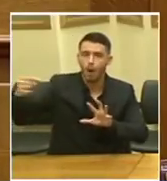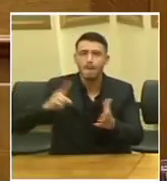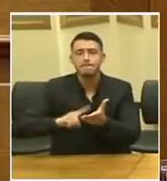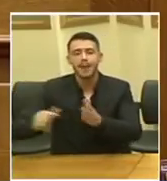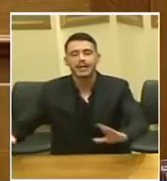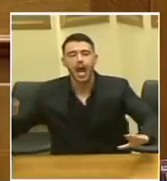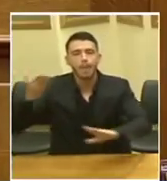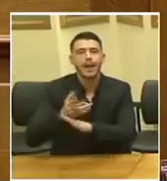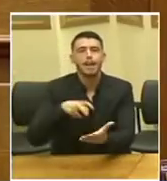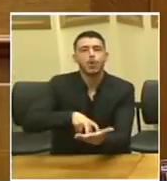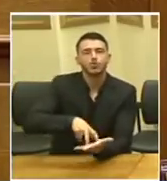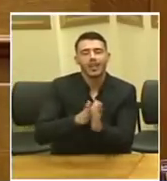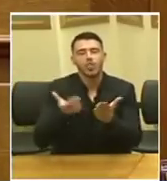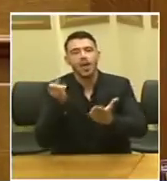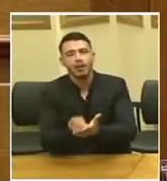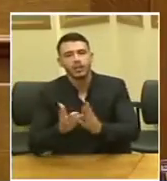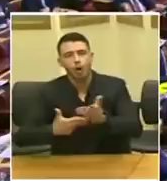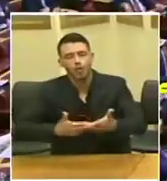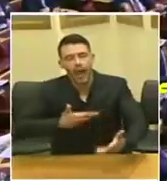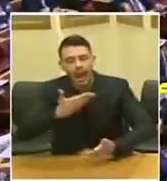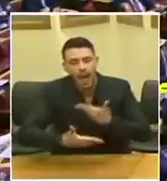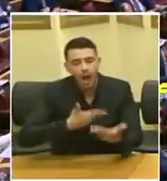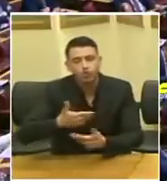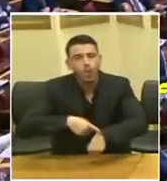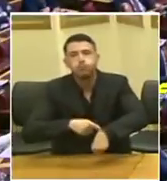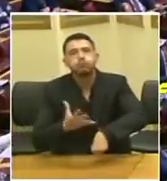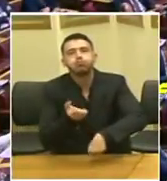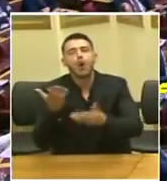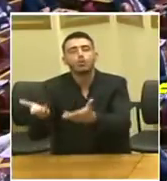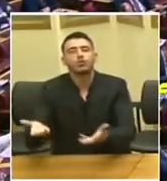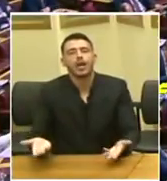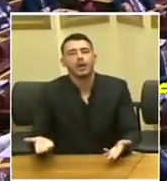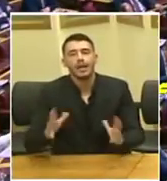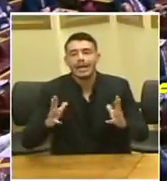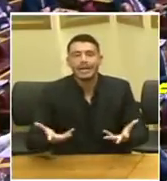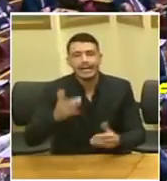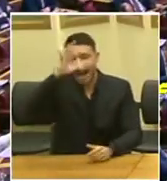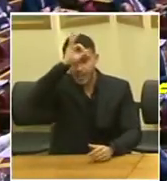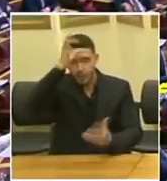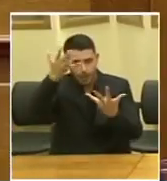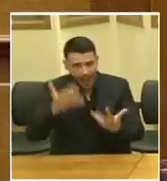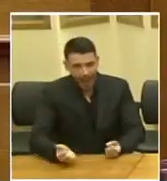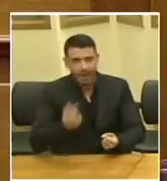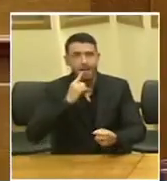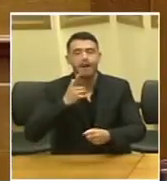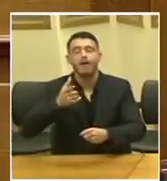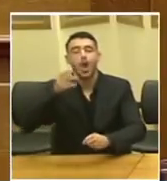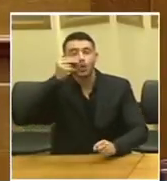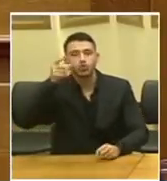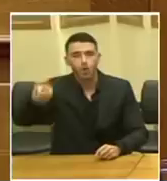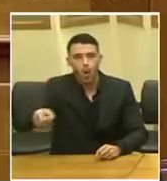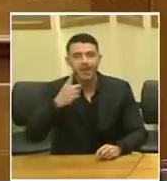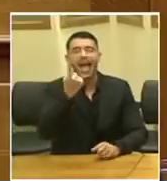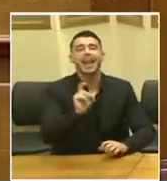το καινούριο διαβατήριο να φέρει το καινούριο όνομα? Ή νομίζετε ότι έχει καμιά αστυνομία τα Σκόπια να βρει 1.000.000